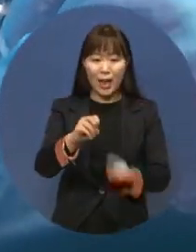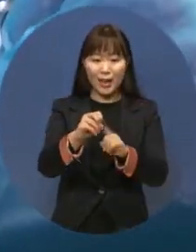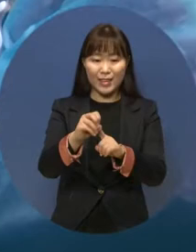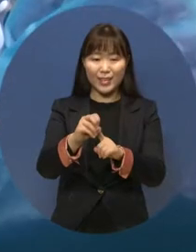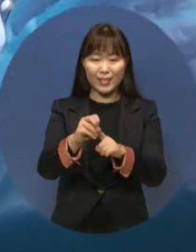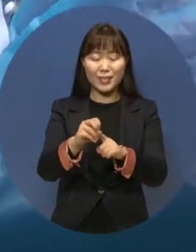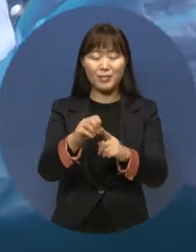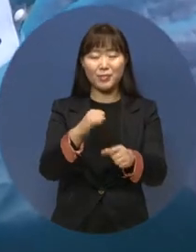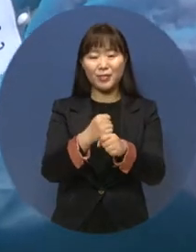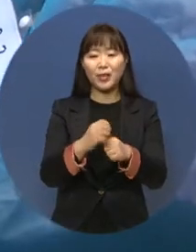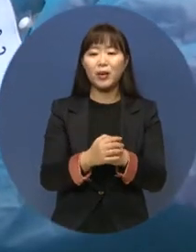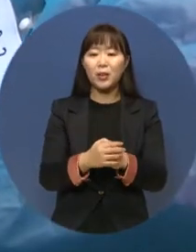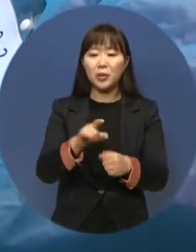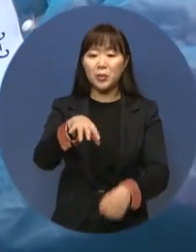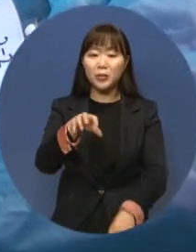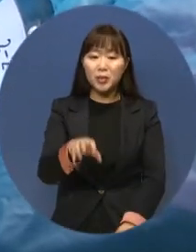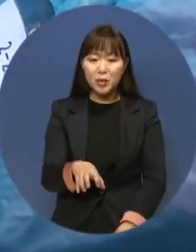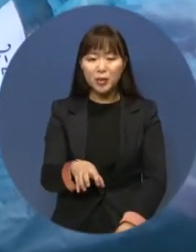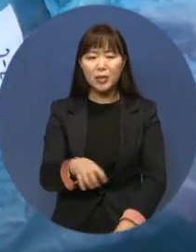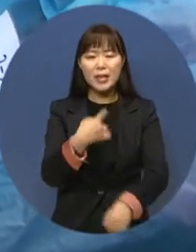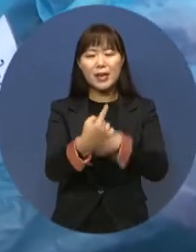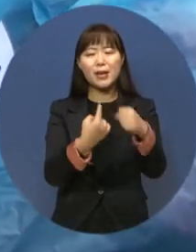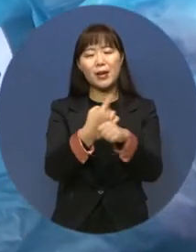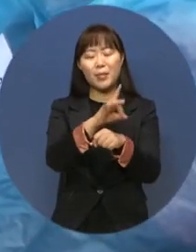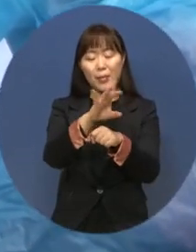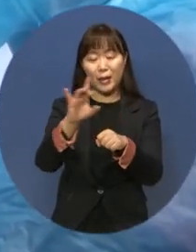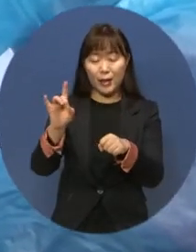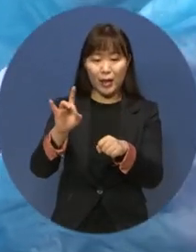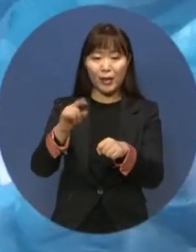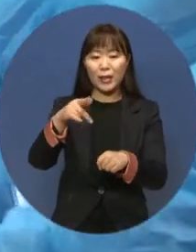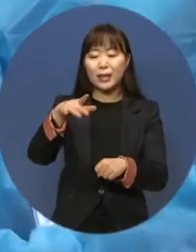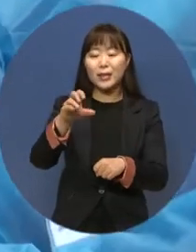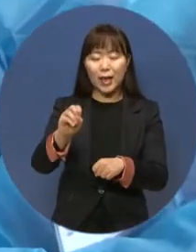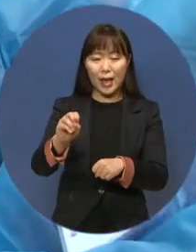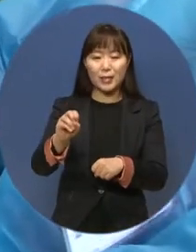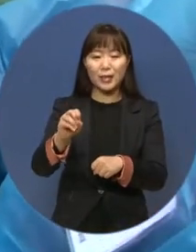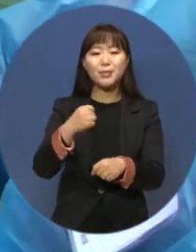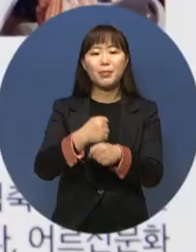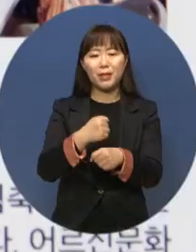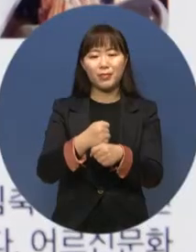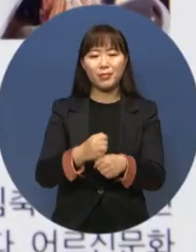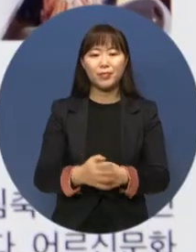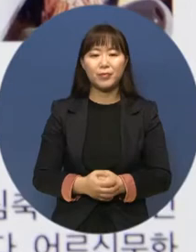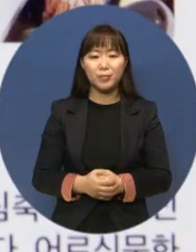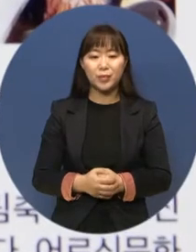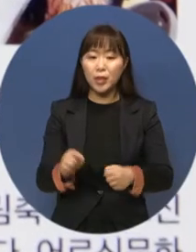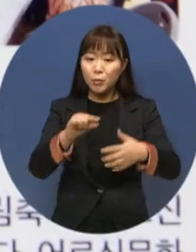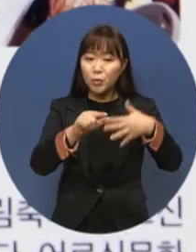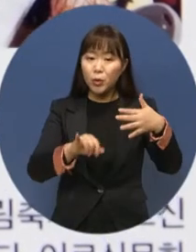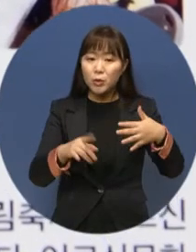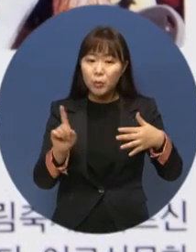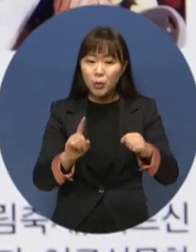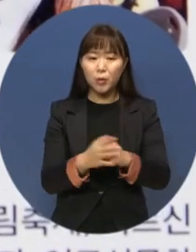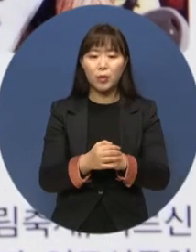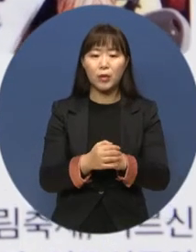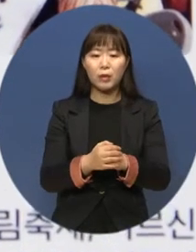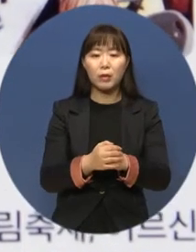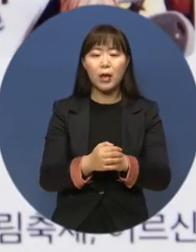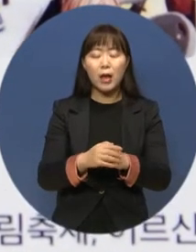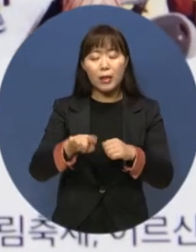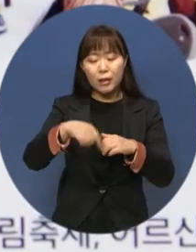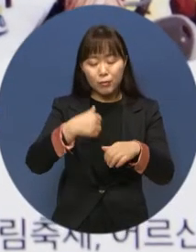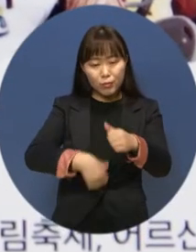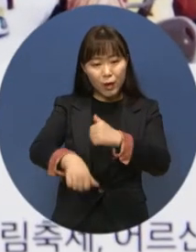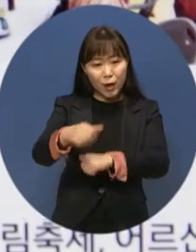모습입니다. 이곳에서는 매년 이맘때면 장 담기를 합니다. 이 프로젝트는 다음 세대를